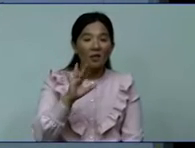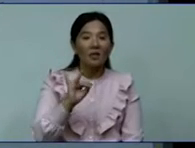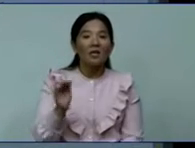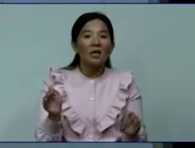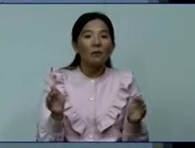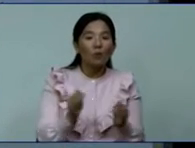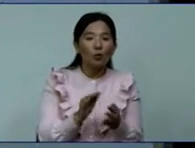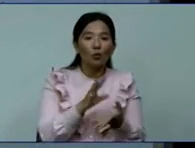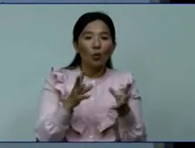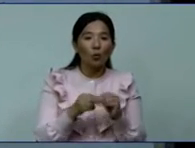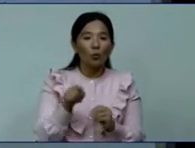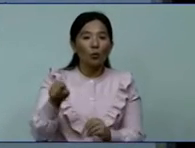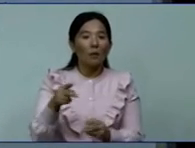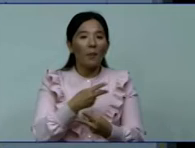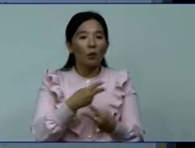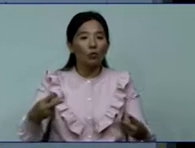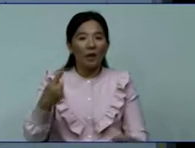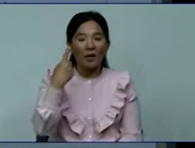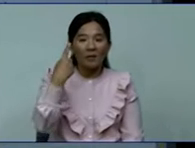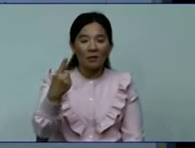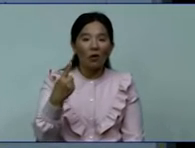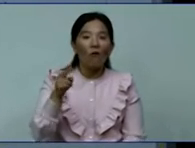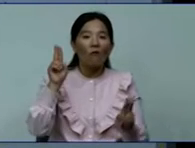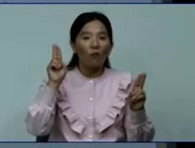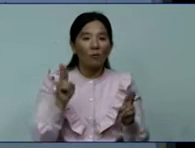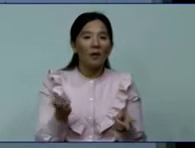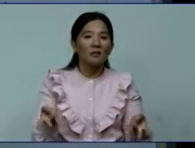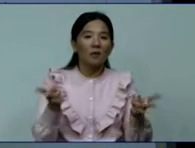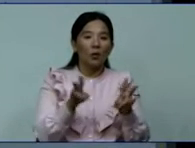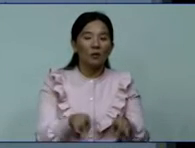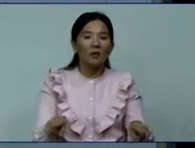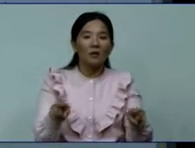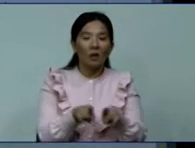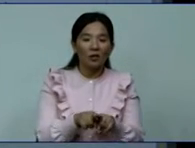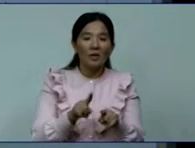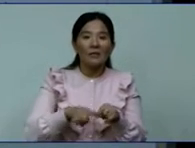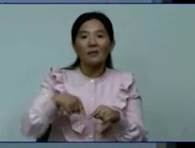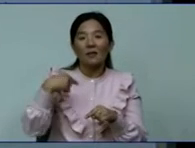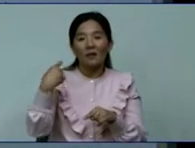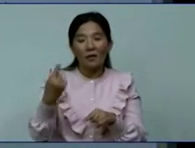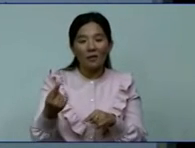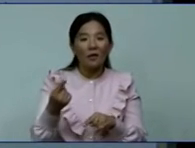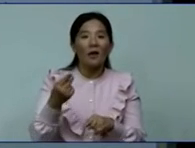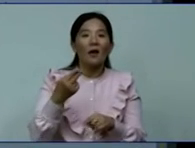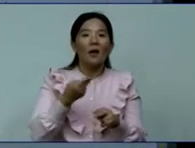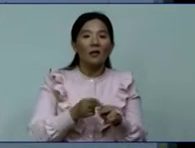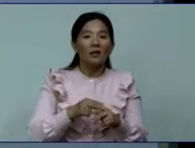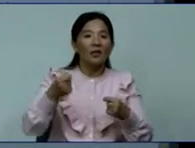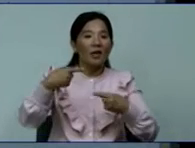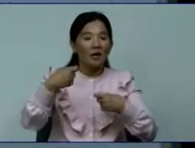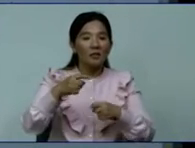наименьшее общее кратное у них будет 1, формула остается также. Следующая реакция NH3 плюс